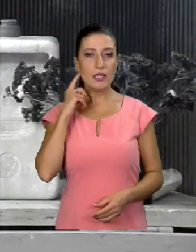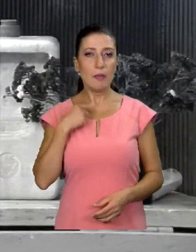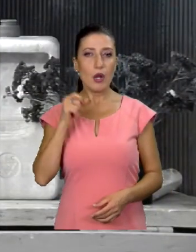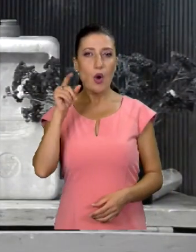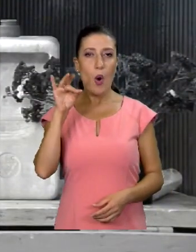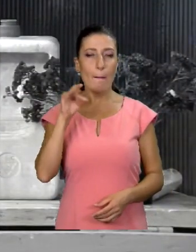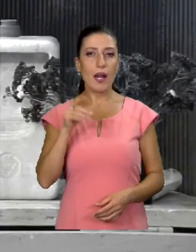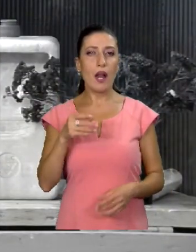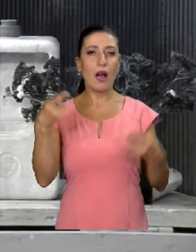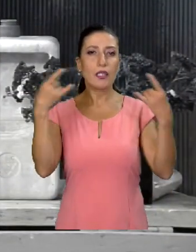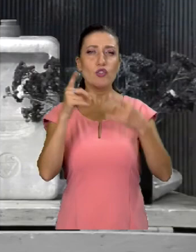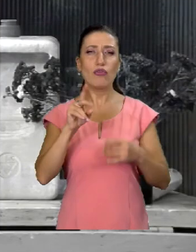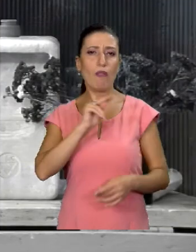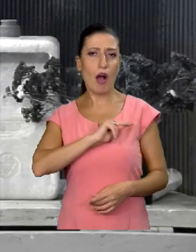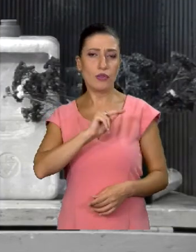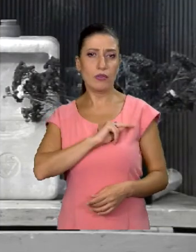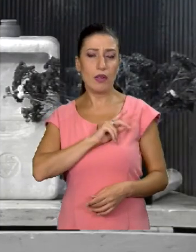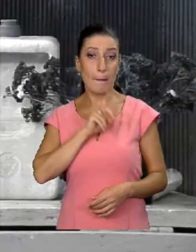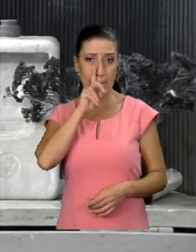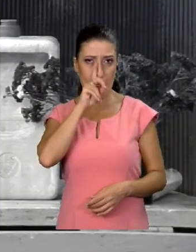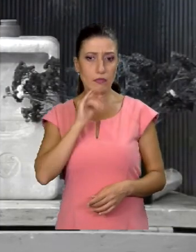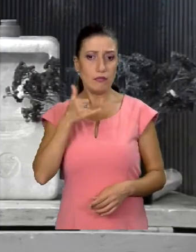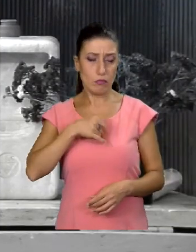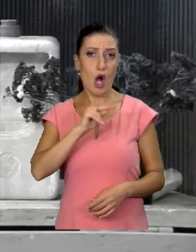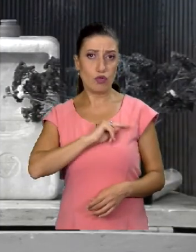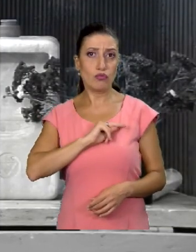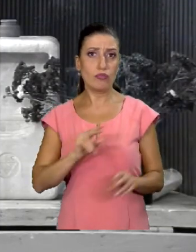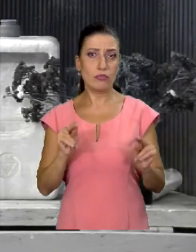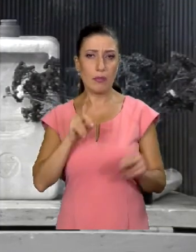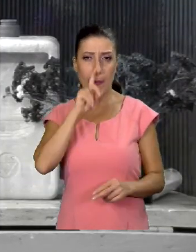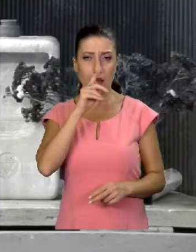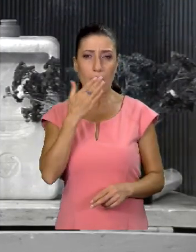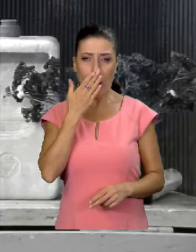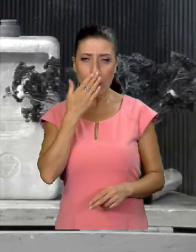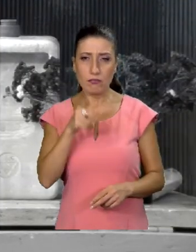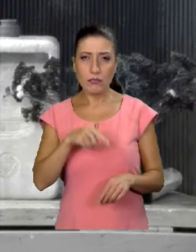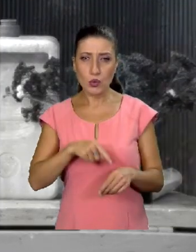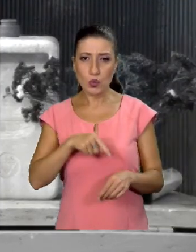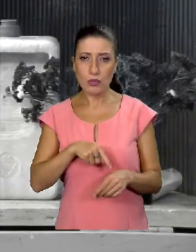ինչով է աշխատում, կարծում եմ բենզինով, բենզինի հոտ չես առնում,